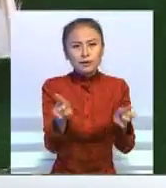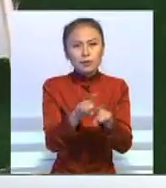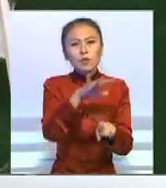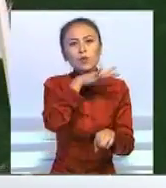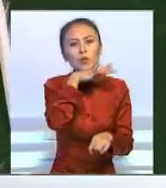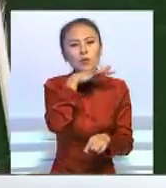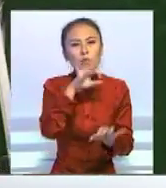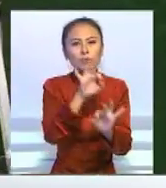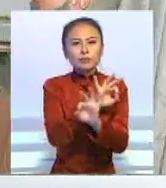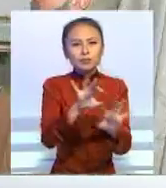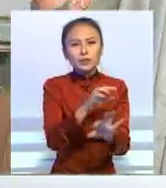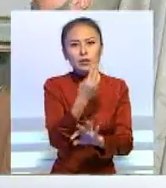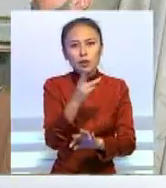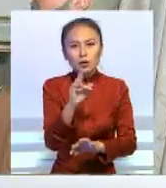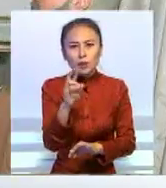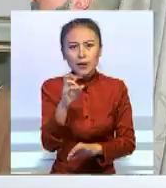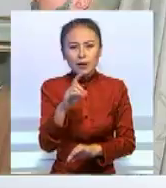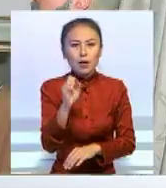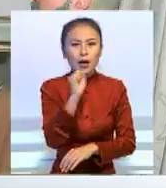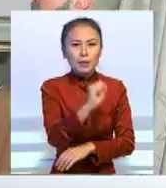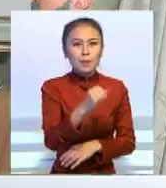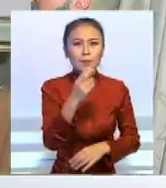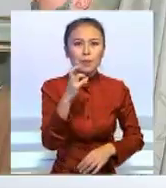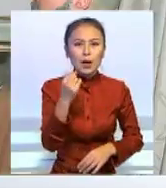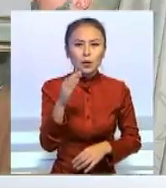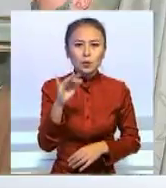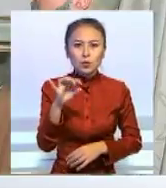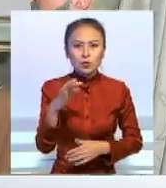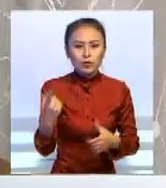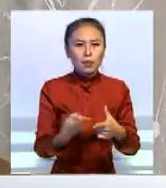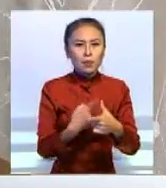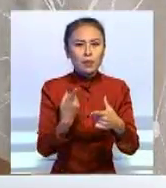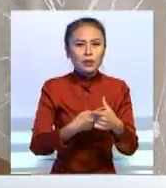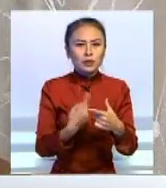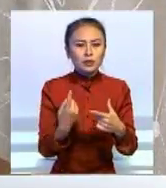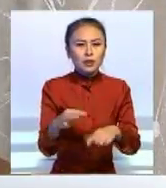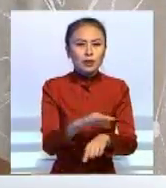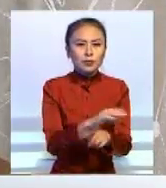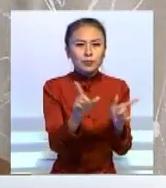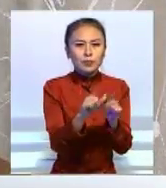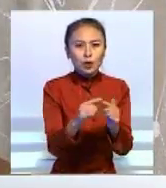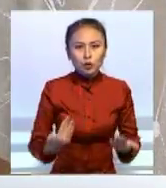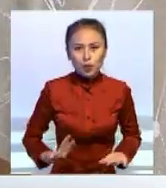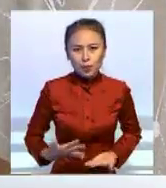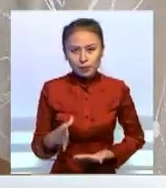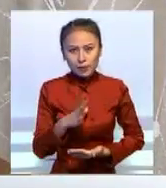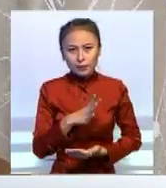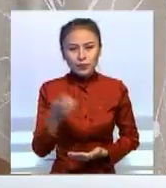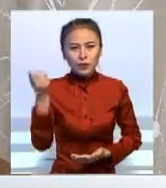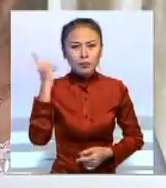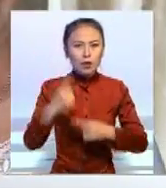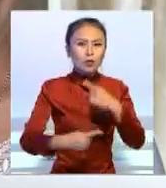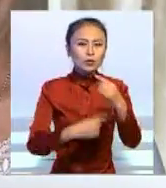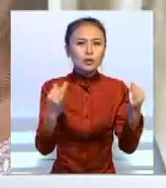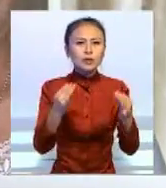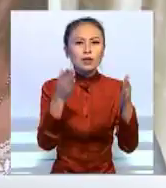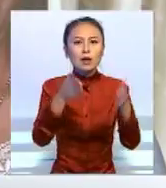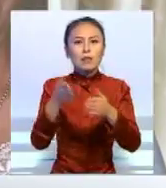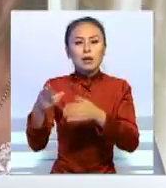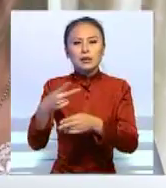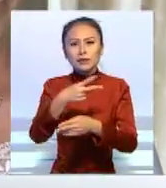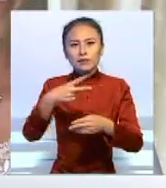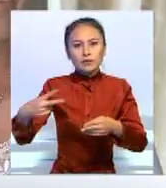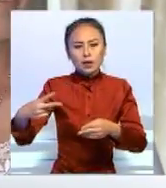нысанда Шәкәрім Құдайбердіұлы, Ахмет Байтұрсынұлы, өмірлік жары Бадрисафамен тұрғаны белгілі. Қайраткерлердің балауыз мүсіні екінші